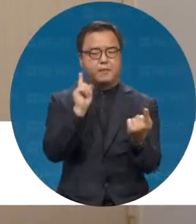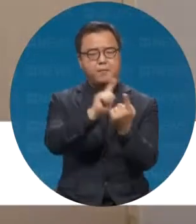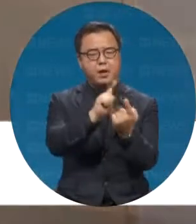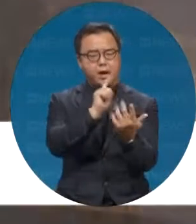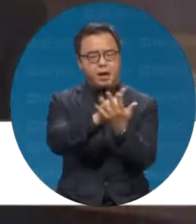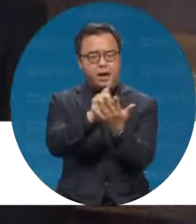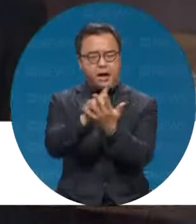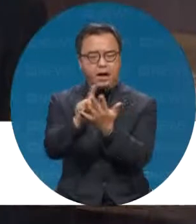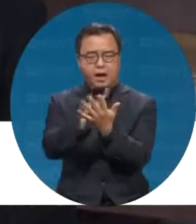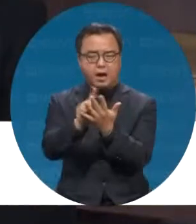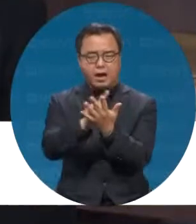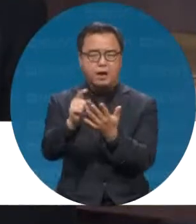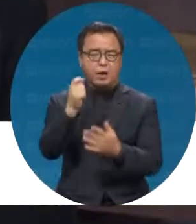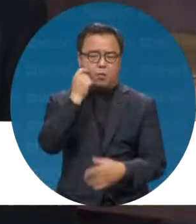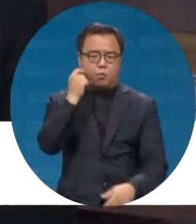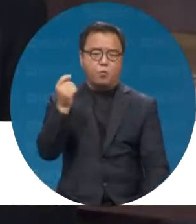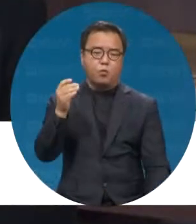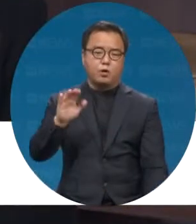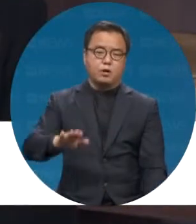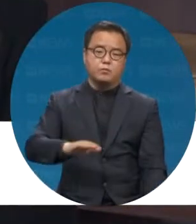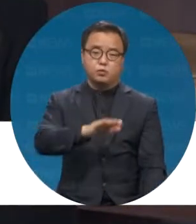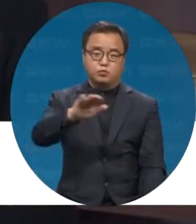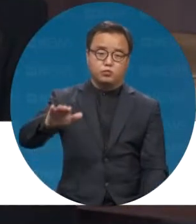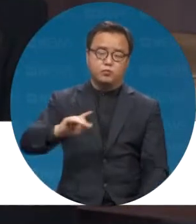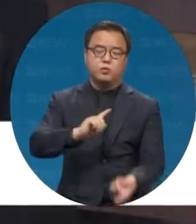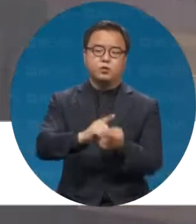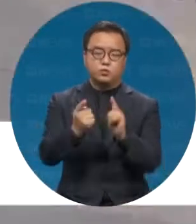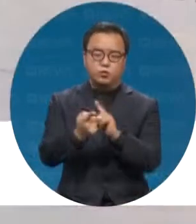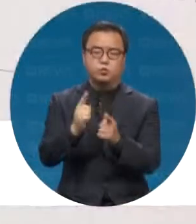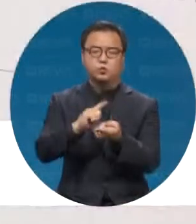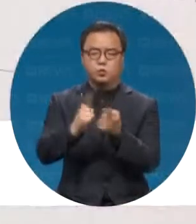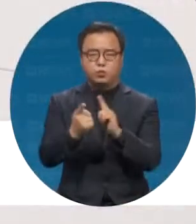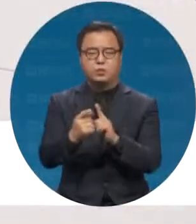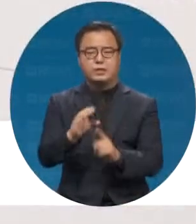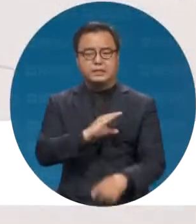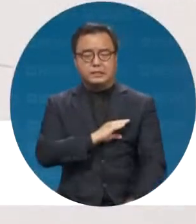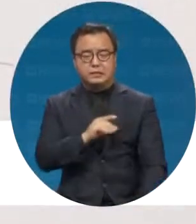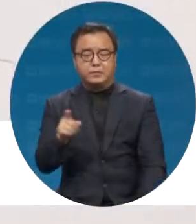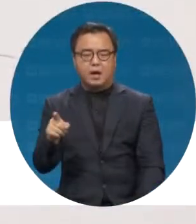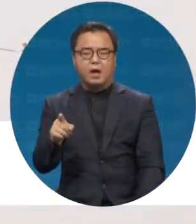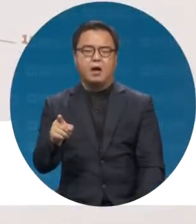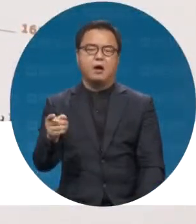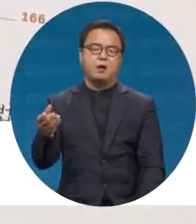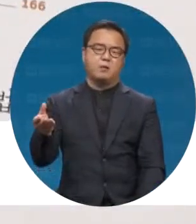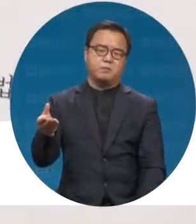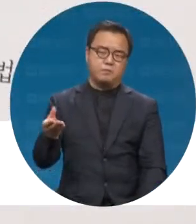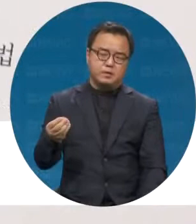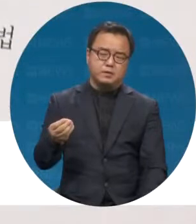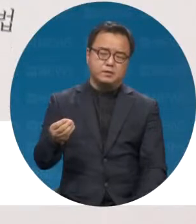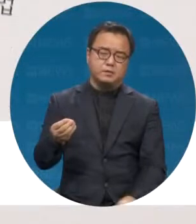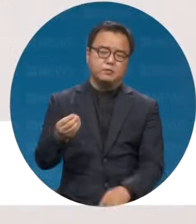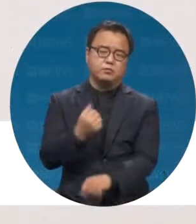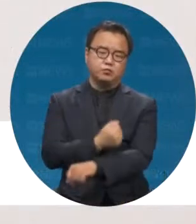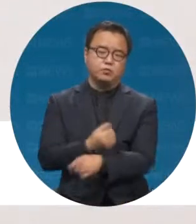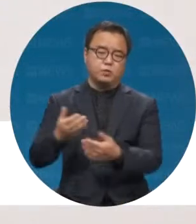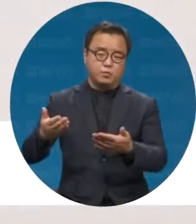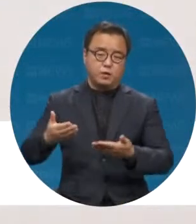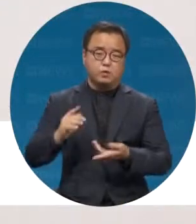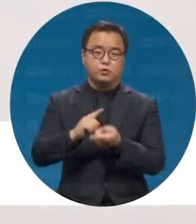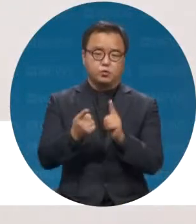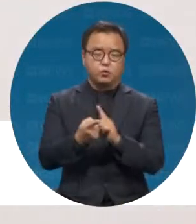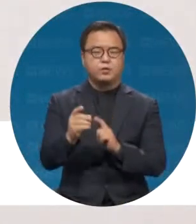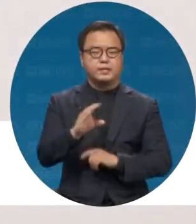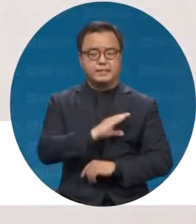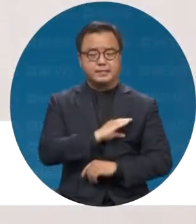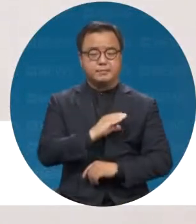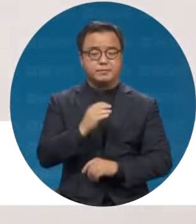없고 그렇지만 우리가 서로의 이름이 많이 빚지고 있고 서로가 서로에게 힘이 되어서 살아가는구나